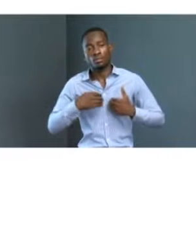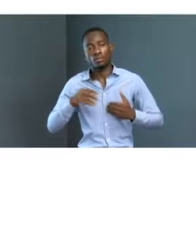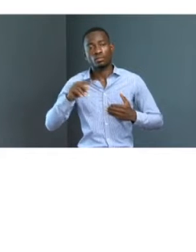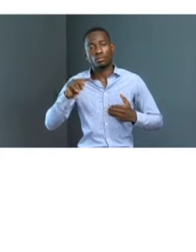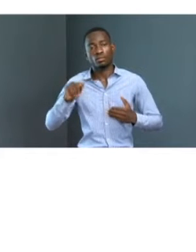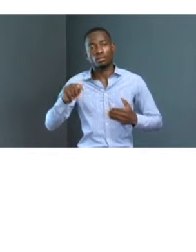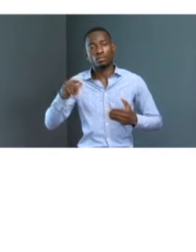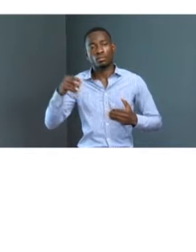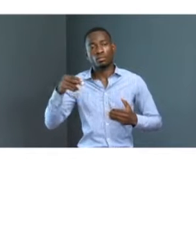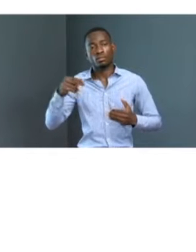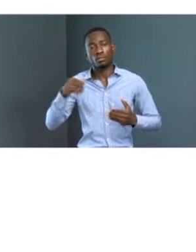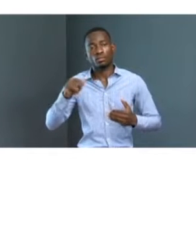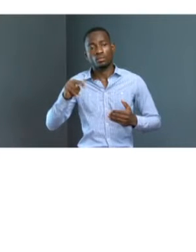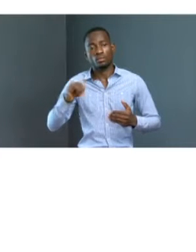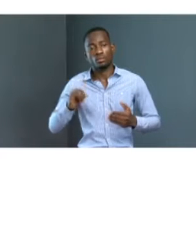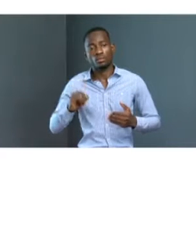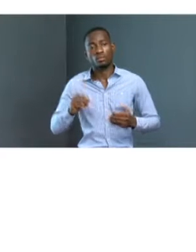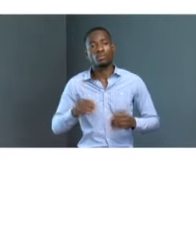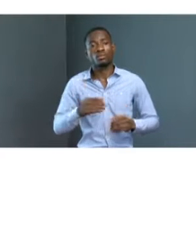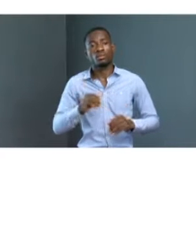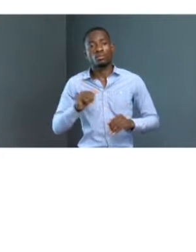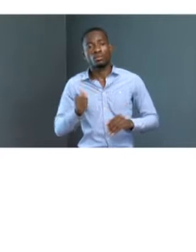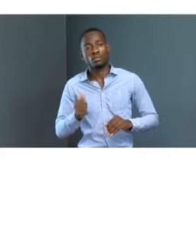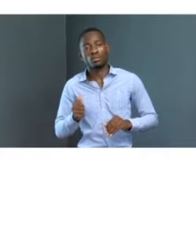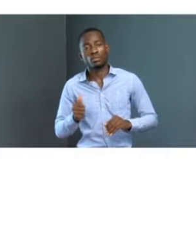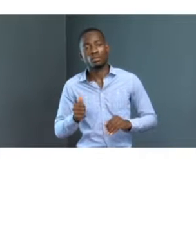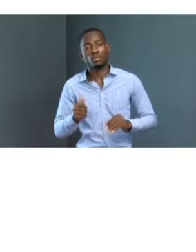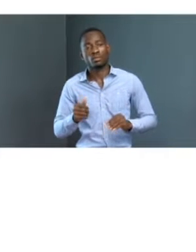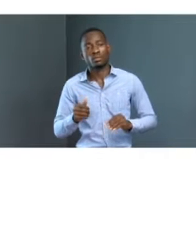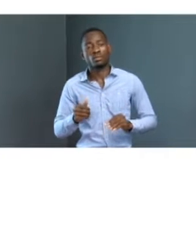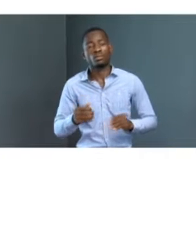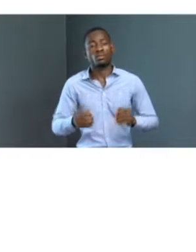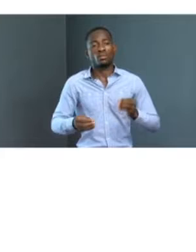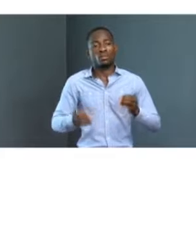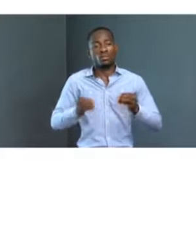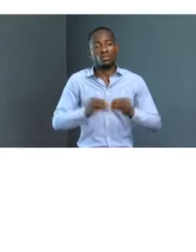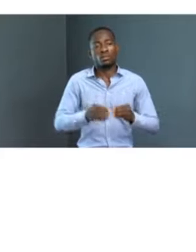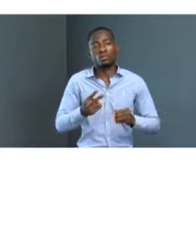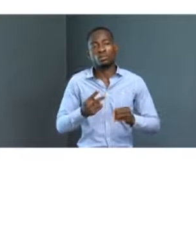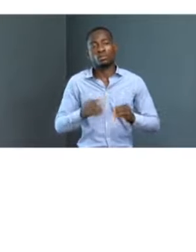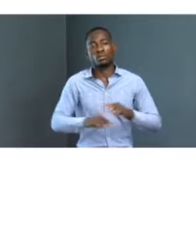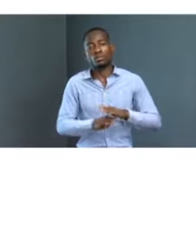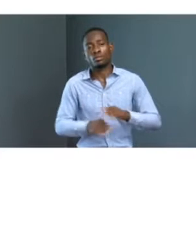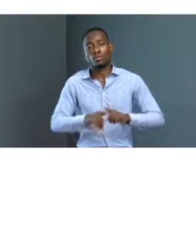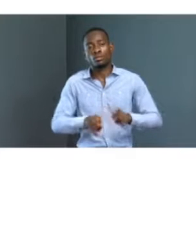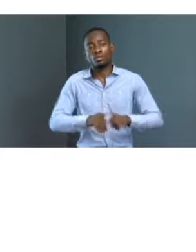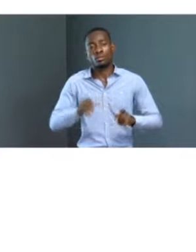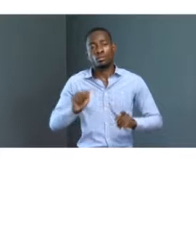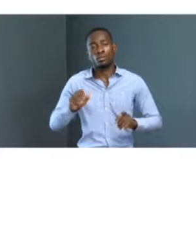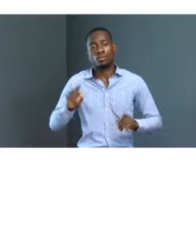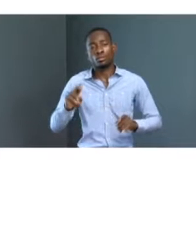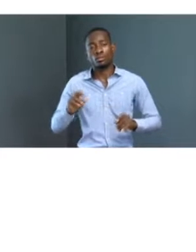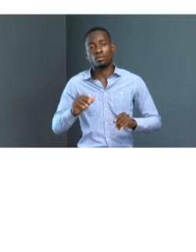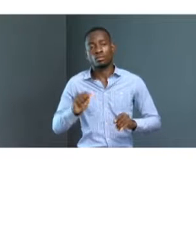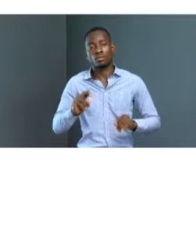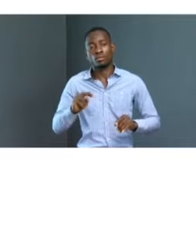et l'ARN contient l'uracile. Donc, en plus de ces deux bases qui font la différence entre l'ADN et l'ARN, on a